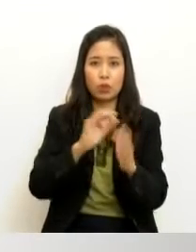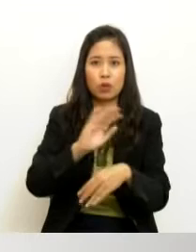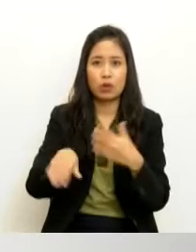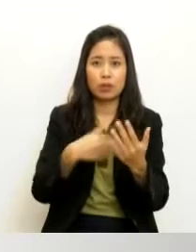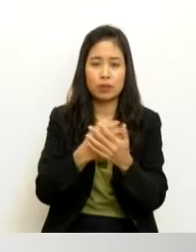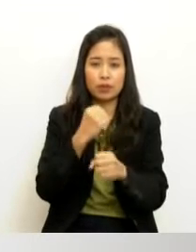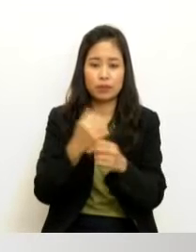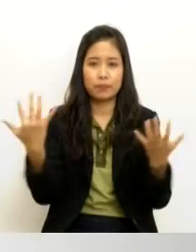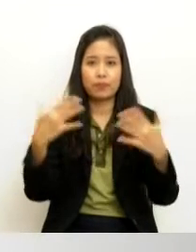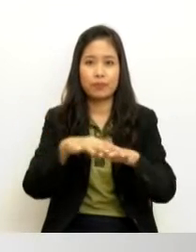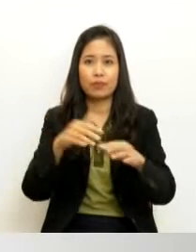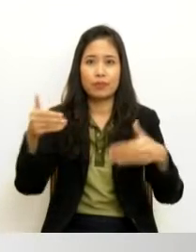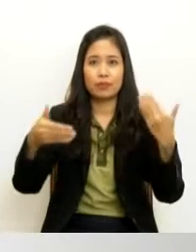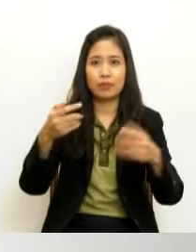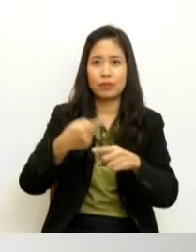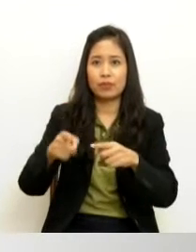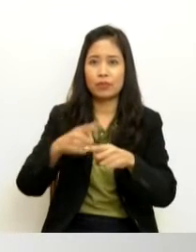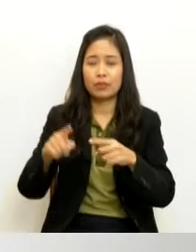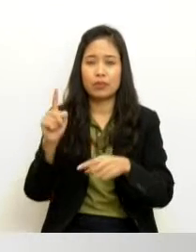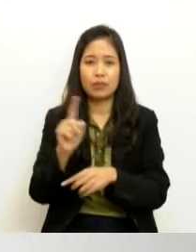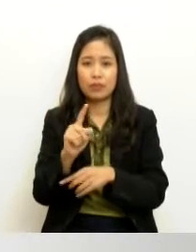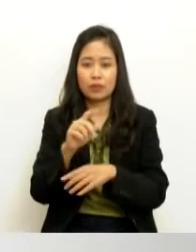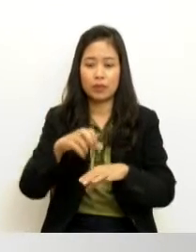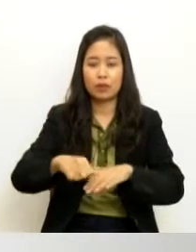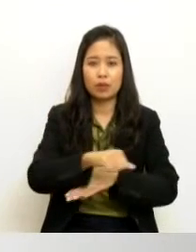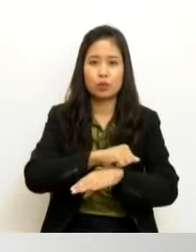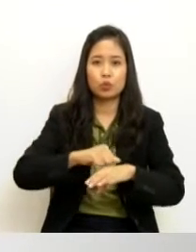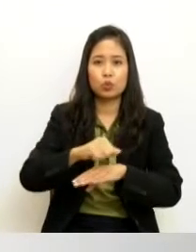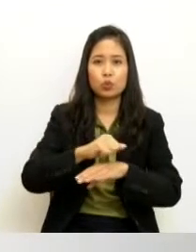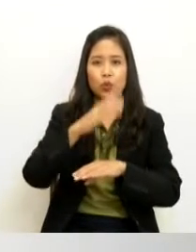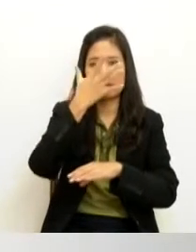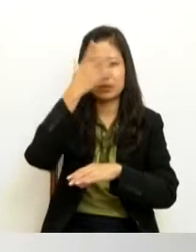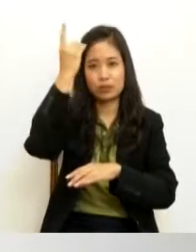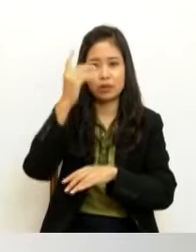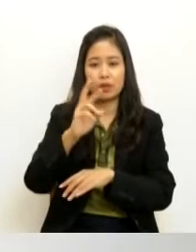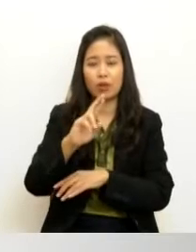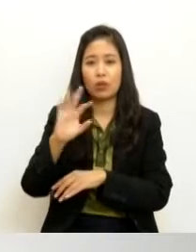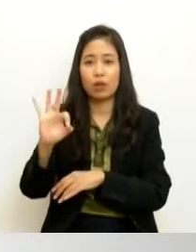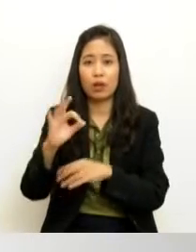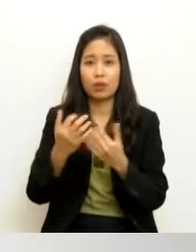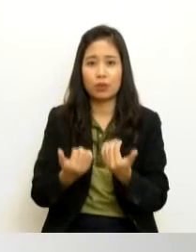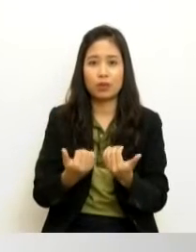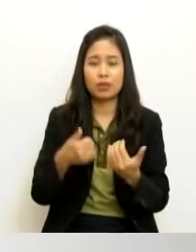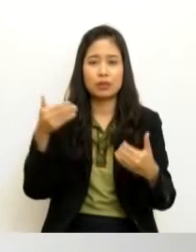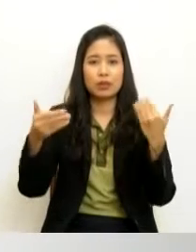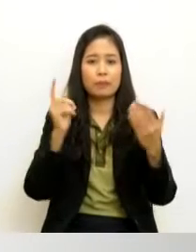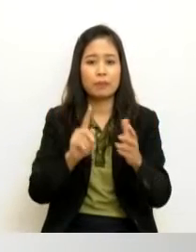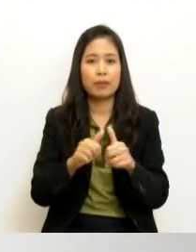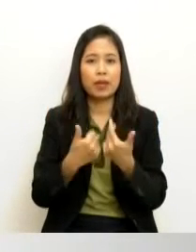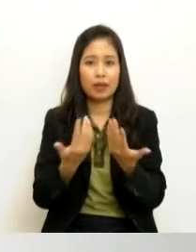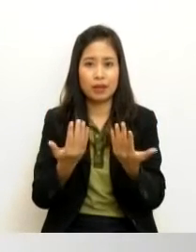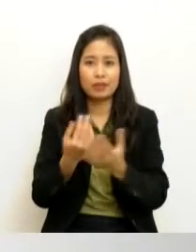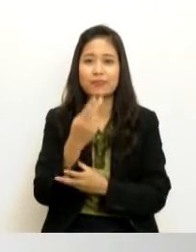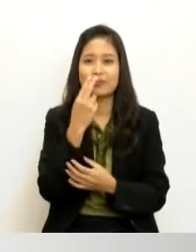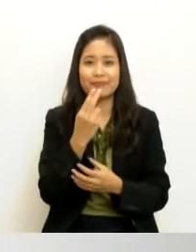มกันที่สวนสมเด็จพระนางเจ้าสิริกิติ์เขตจตุจักรกรุงเทพมหานครสำหรับรายละเอียดของกิจกรรมนี้จะเป็นอย่างไรขอเ